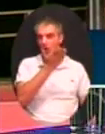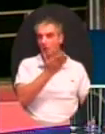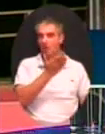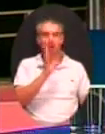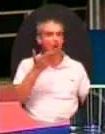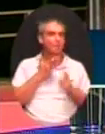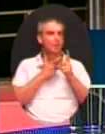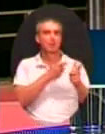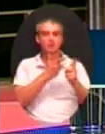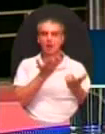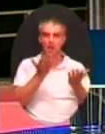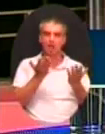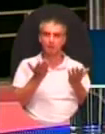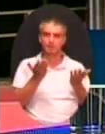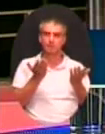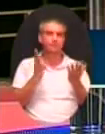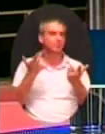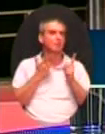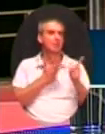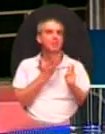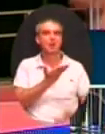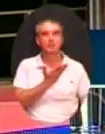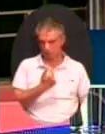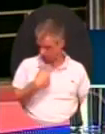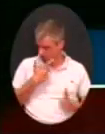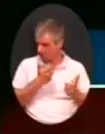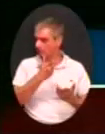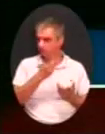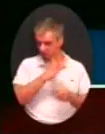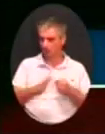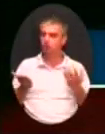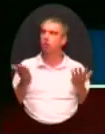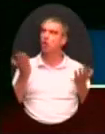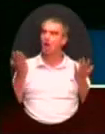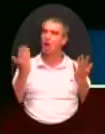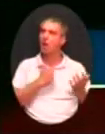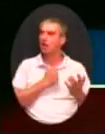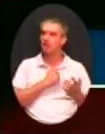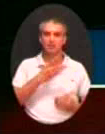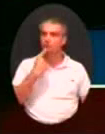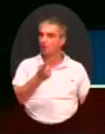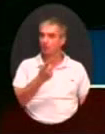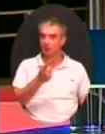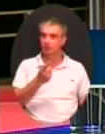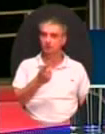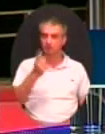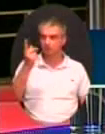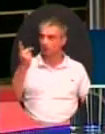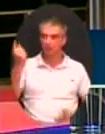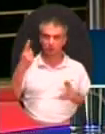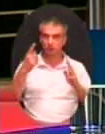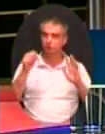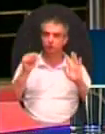למה אתה נלחם בהם? זו השואה הרוחנית הזאת. אבל מה אתה נלחם בהם? אני נלחם, זו השואה הרוחנית. אם אומר לי נתן שרץ גרשו